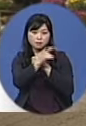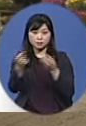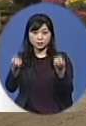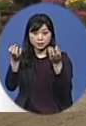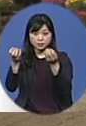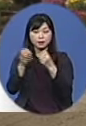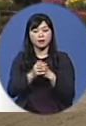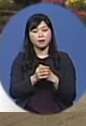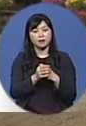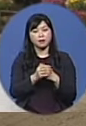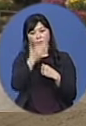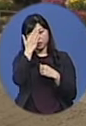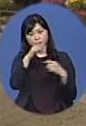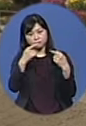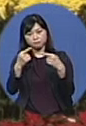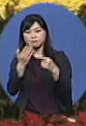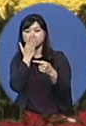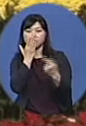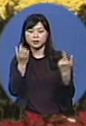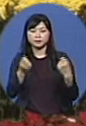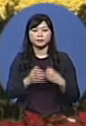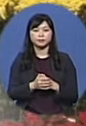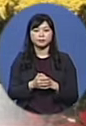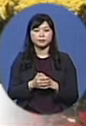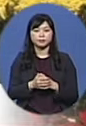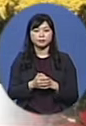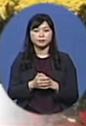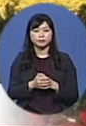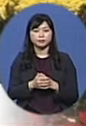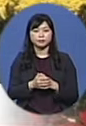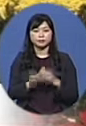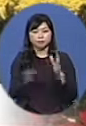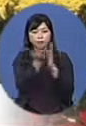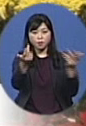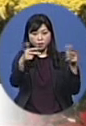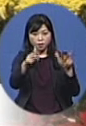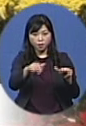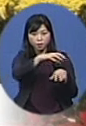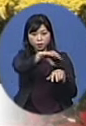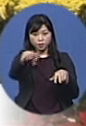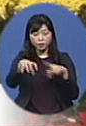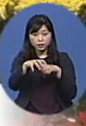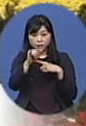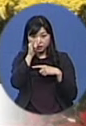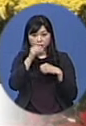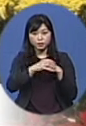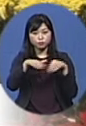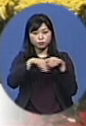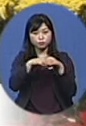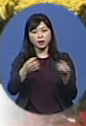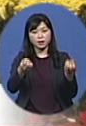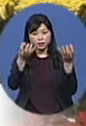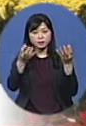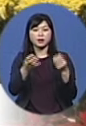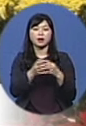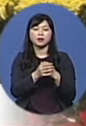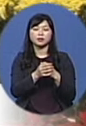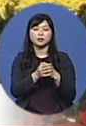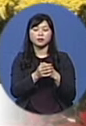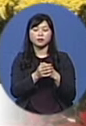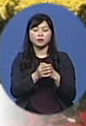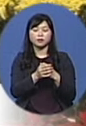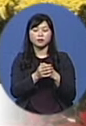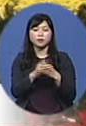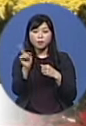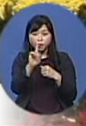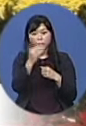누구나 무료로 참여할 수 있습니다. 호수공원을 중심으로 펼쳐지는 다양한 문화행사의 공통점은